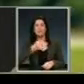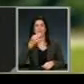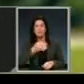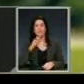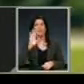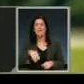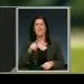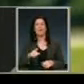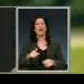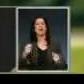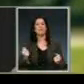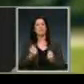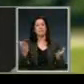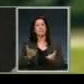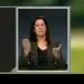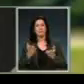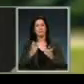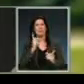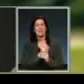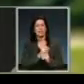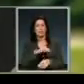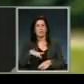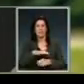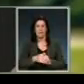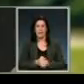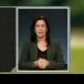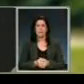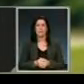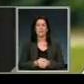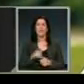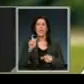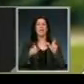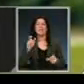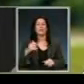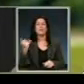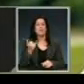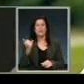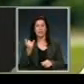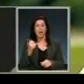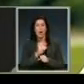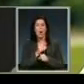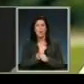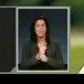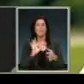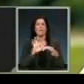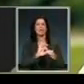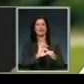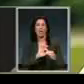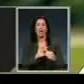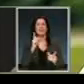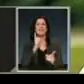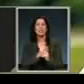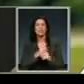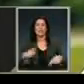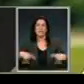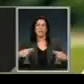נגישות, אנשים ישר מקשרים את זה בין נגישות לכיסא גלגלים. ולא כולם מבינים שנגישות זה לא רק